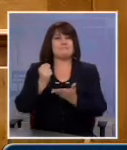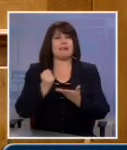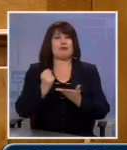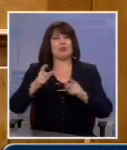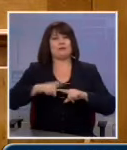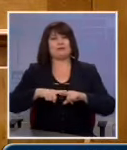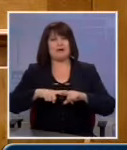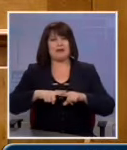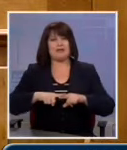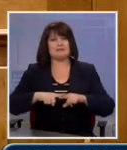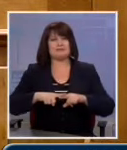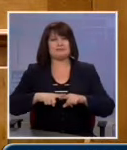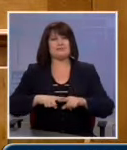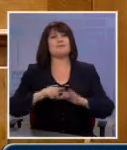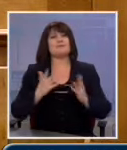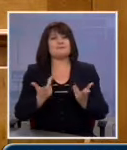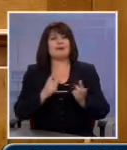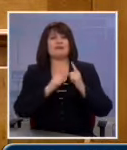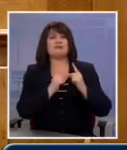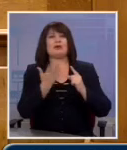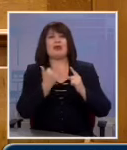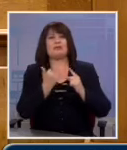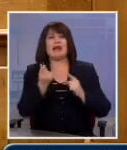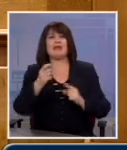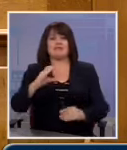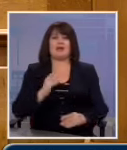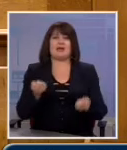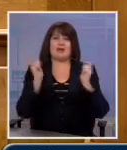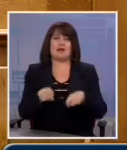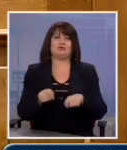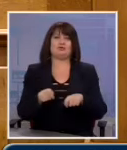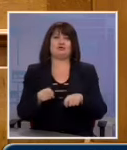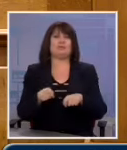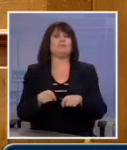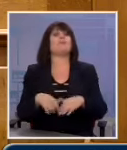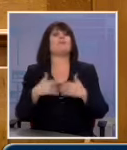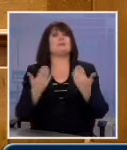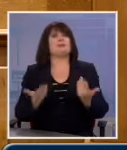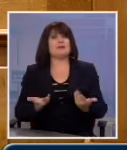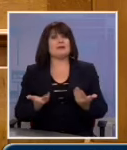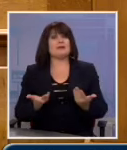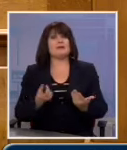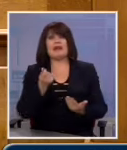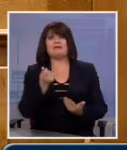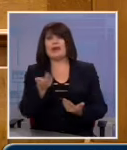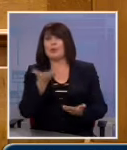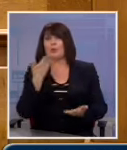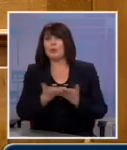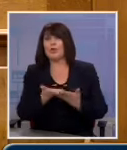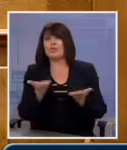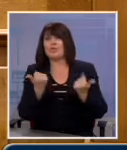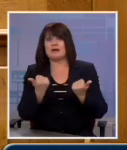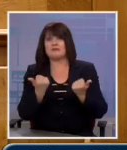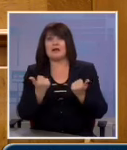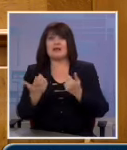χώρας, επειδή χωρίς συμφωνία δεν υπάρχει χρηματοδότηση, επειδή η έλλειψη χρηματοδότησης